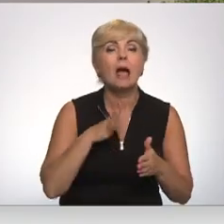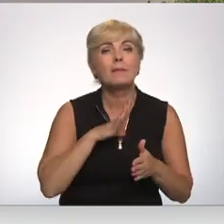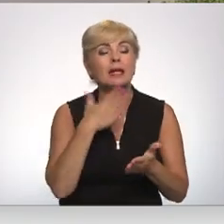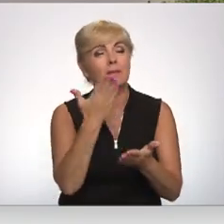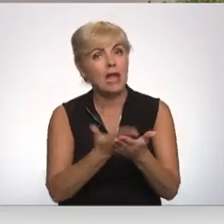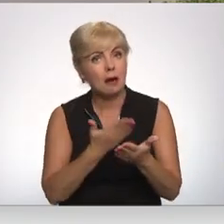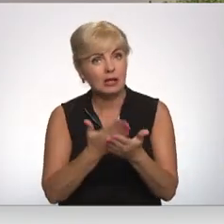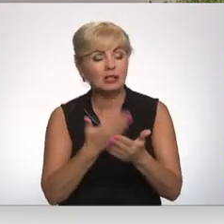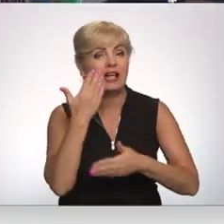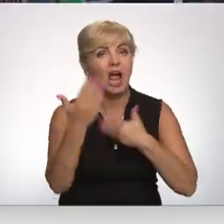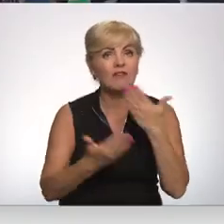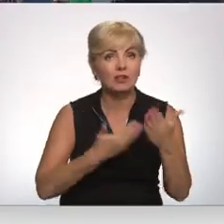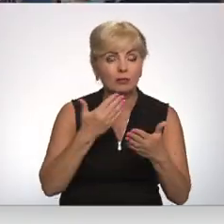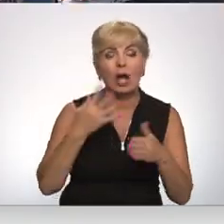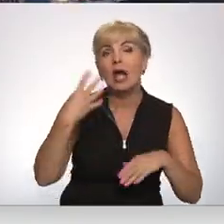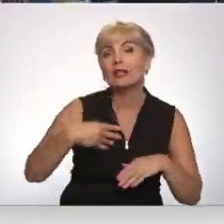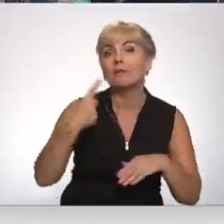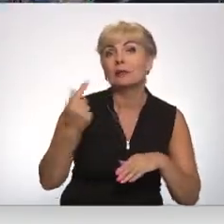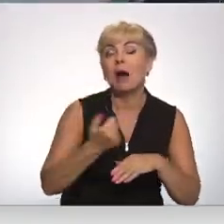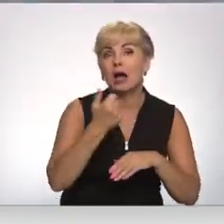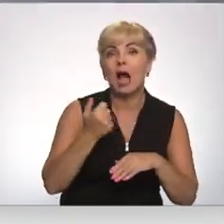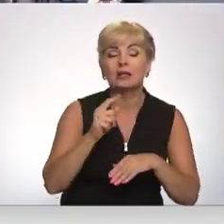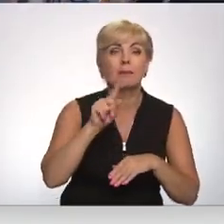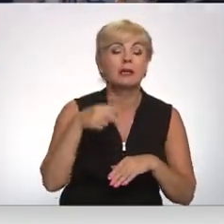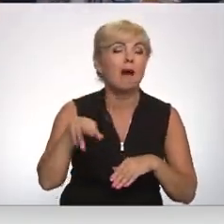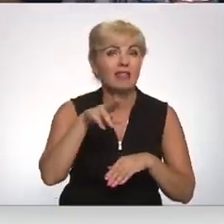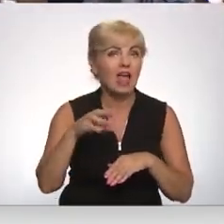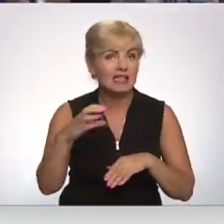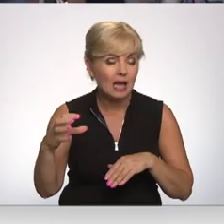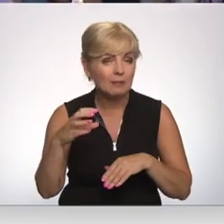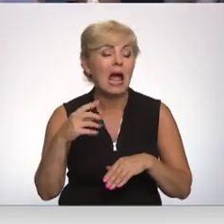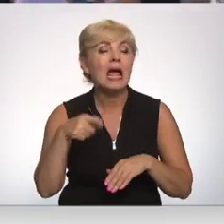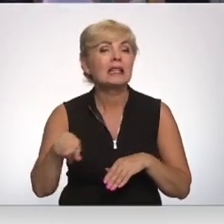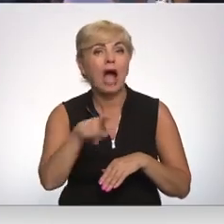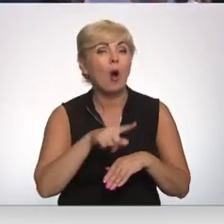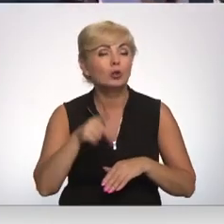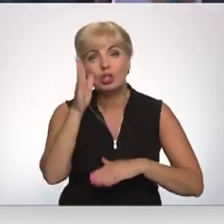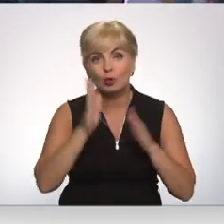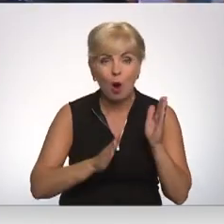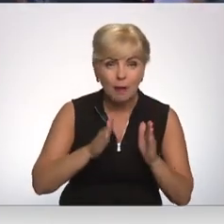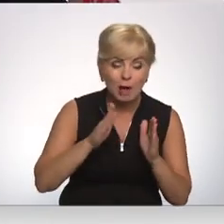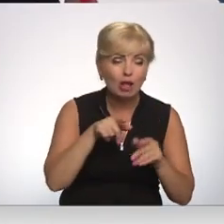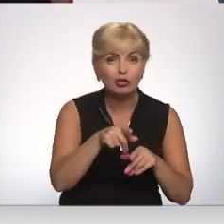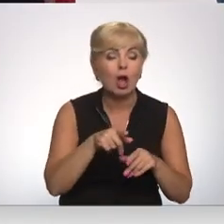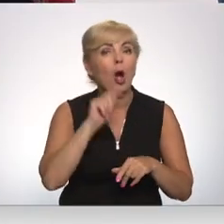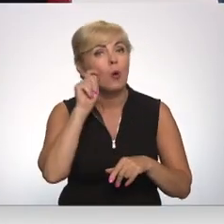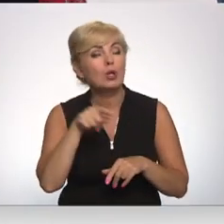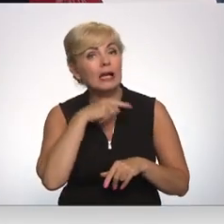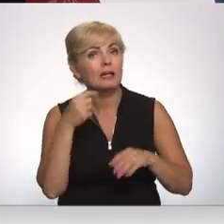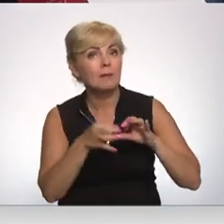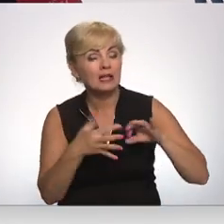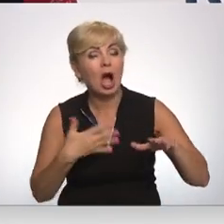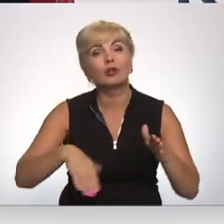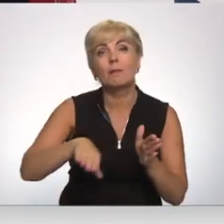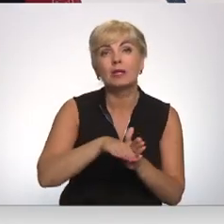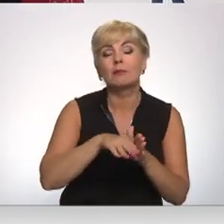arī referendumā. 91. Gada 1. Decembrī tautas nobalsošanā par to, vai Ukraiņi grib neatkarību,